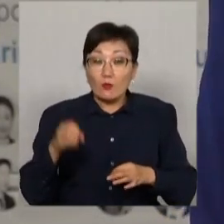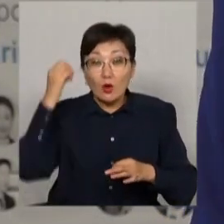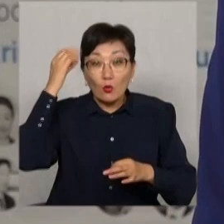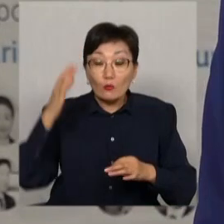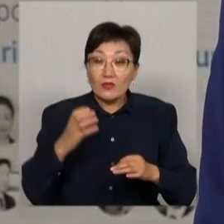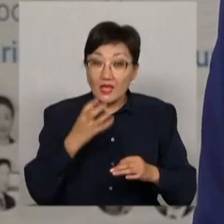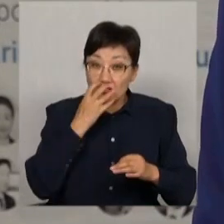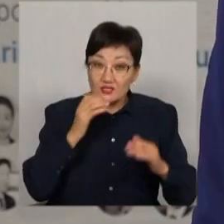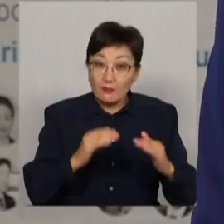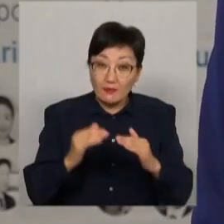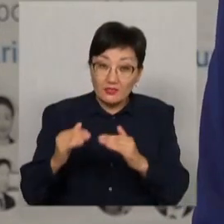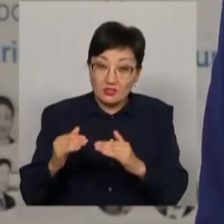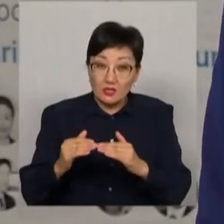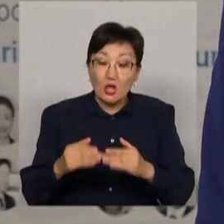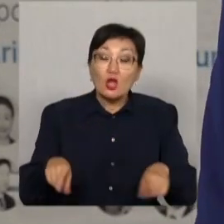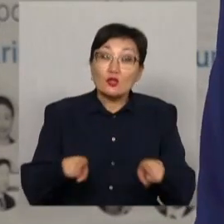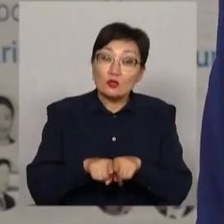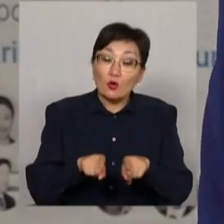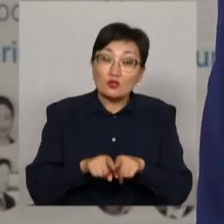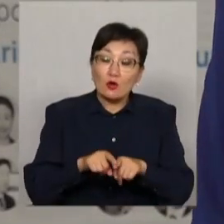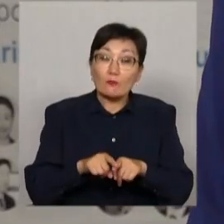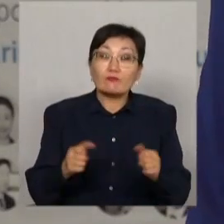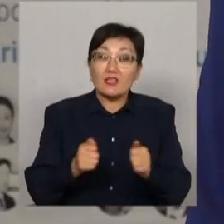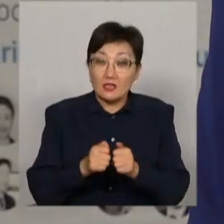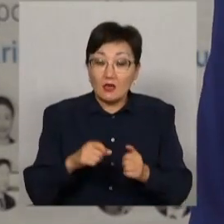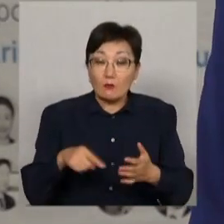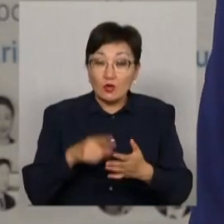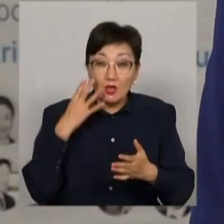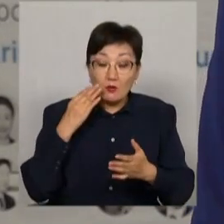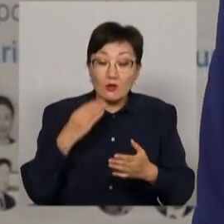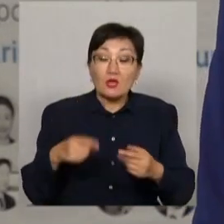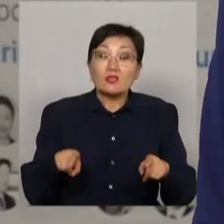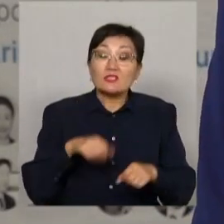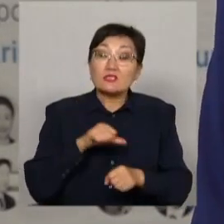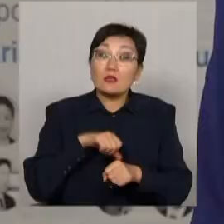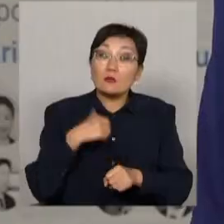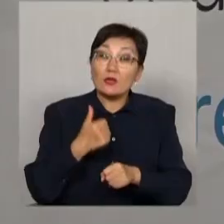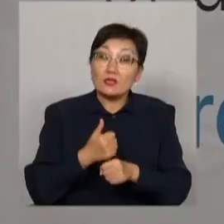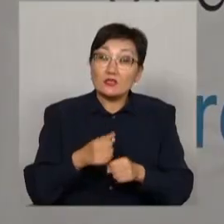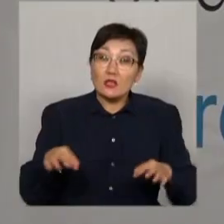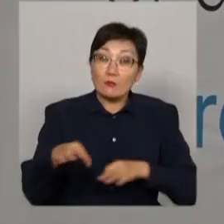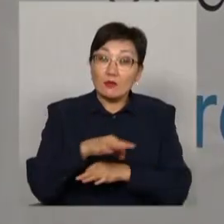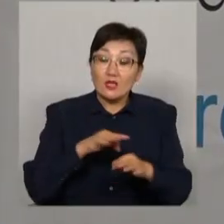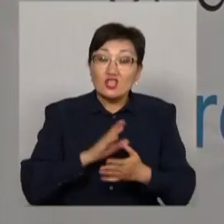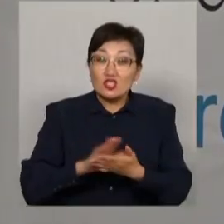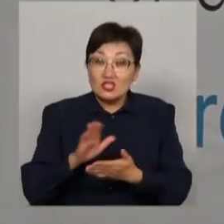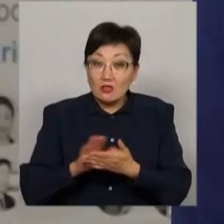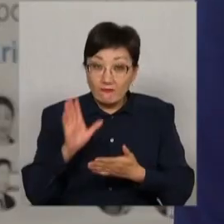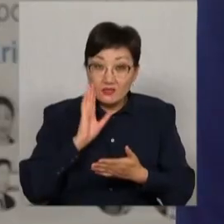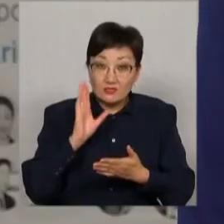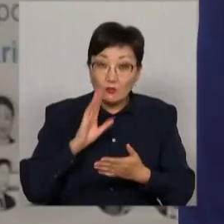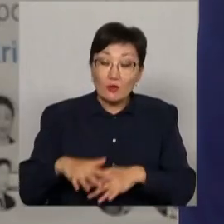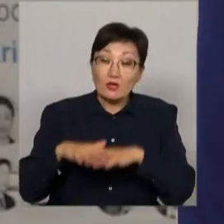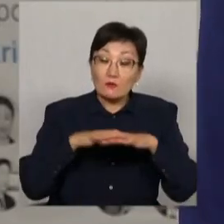тоже у нас под Алматой. И самый главный тоже проект – это ионизированная вода.